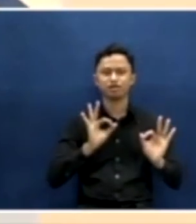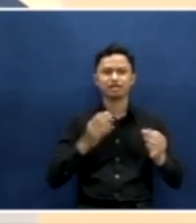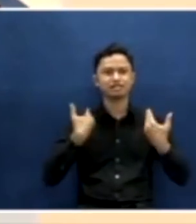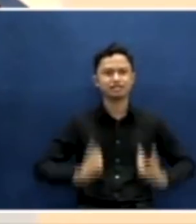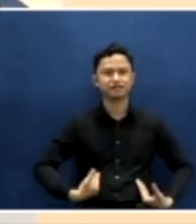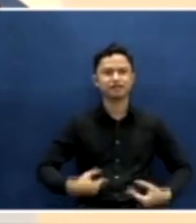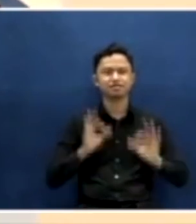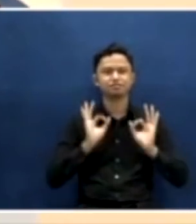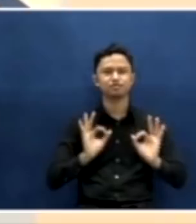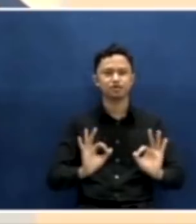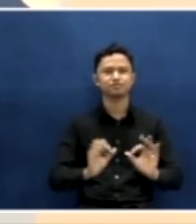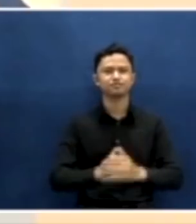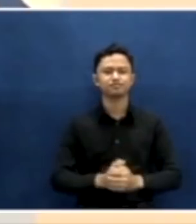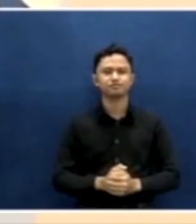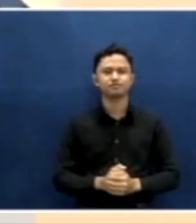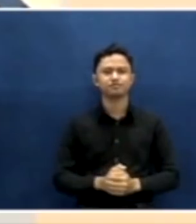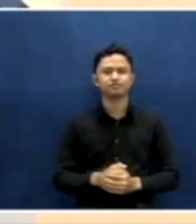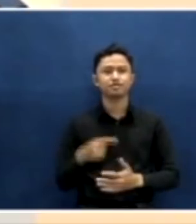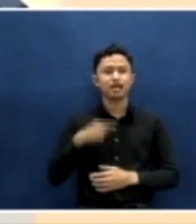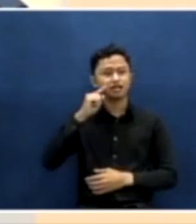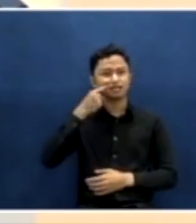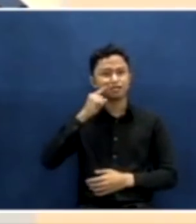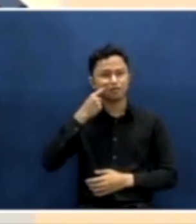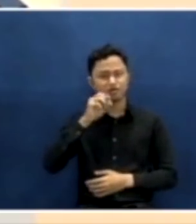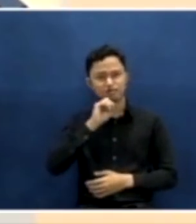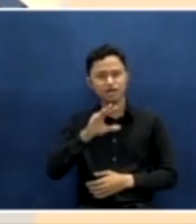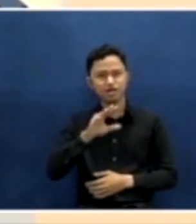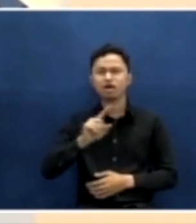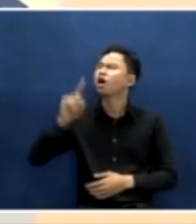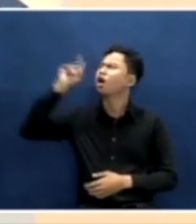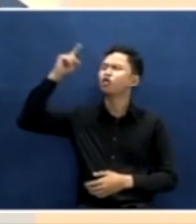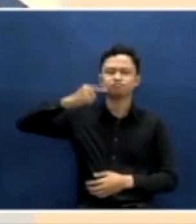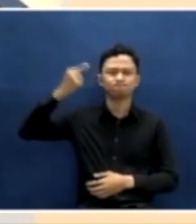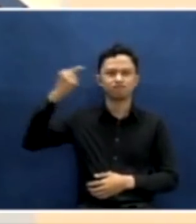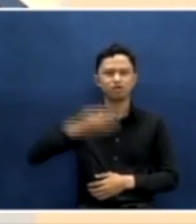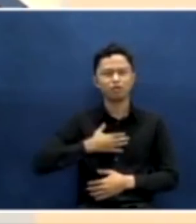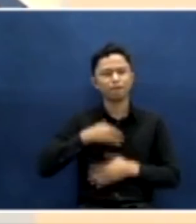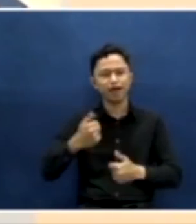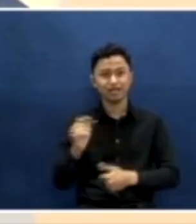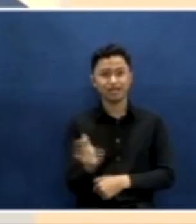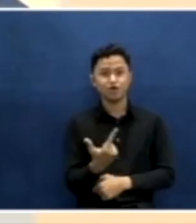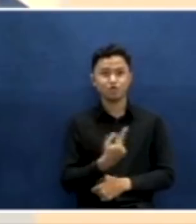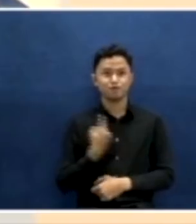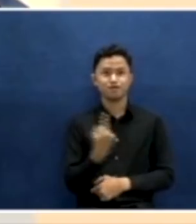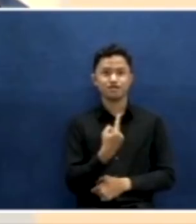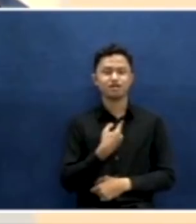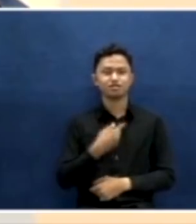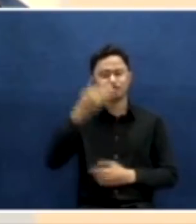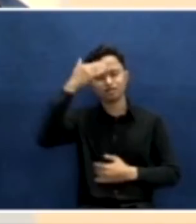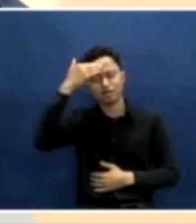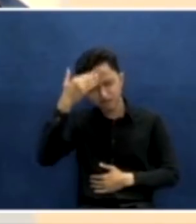sifatnya Saya tidak akan pernah bosan untuk menyebutkan betapa baiknya Allah dalam kehidupan kita sebagai hamba yang